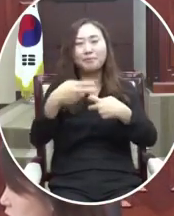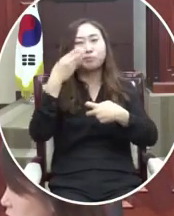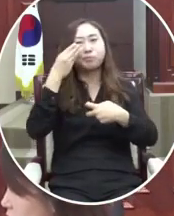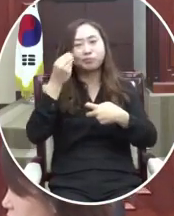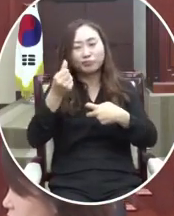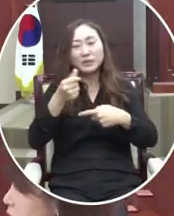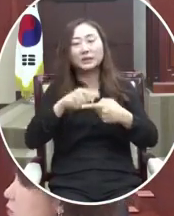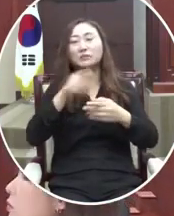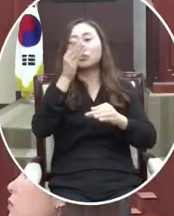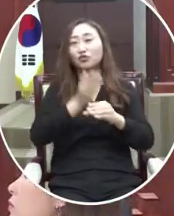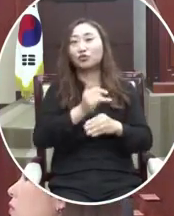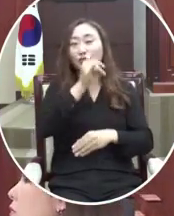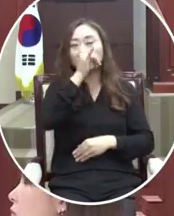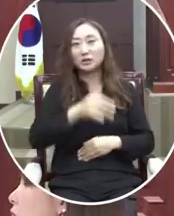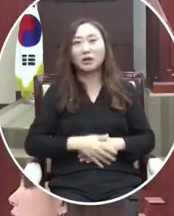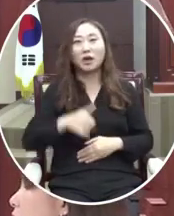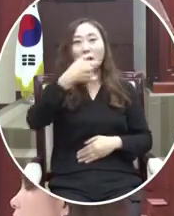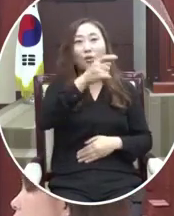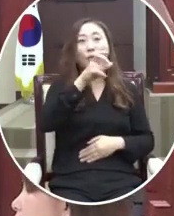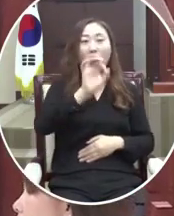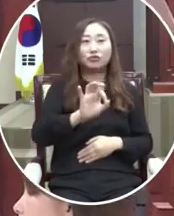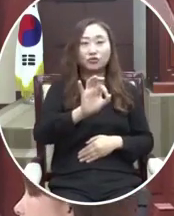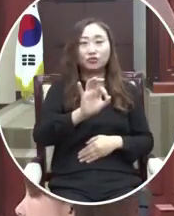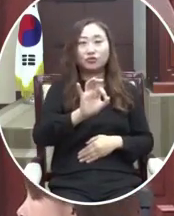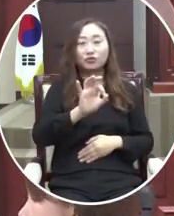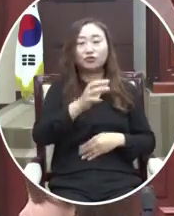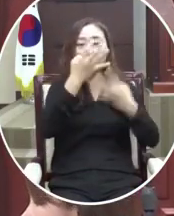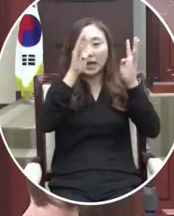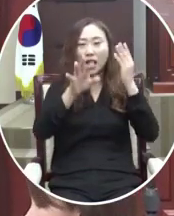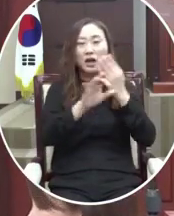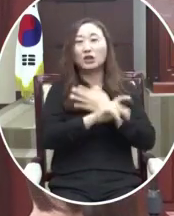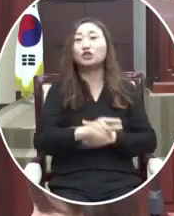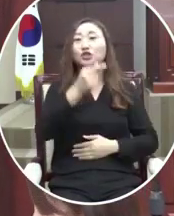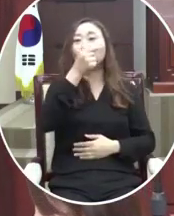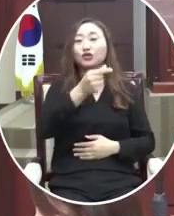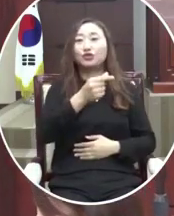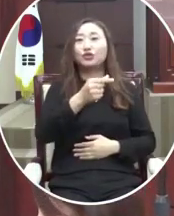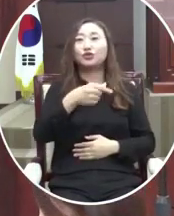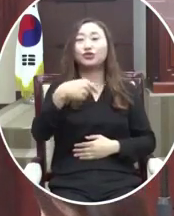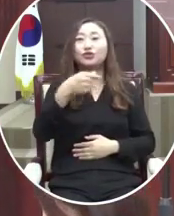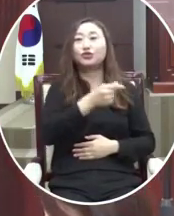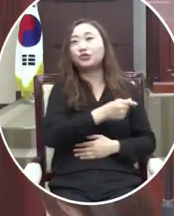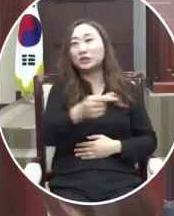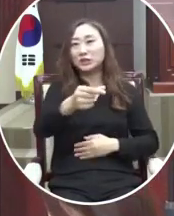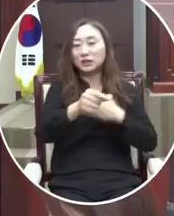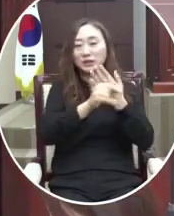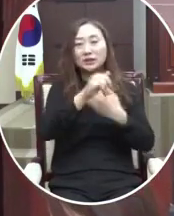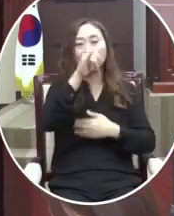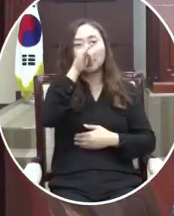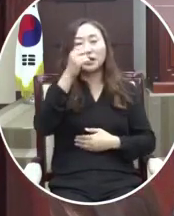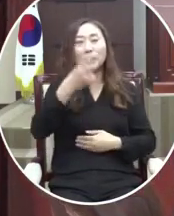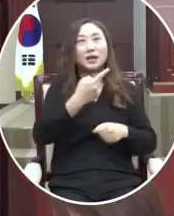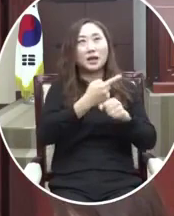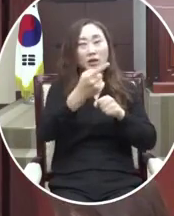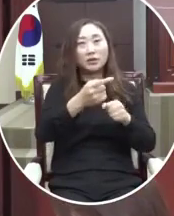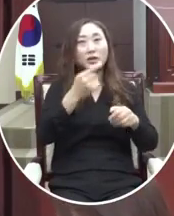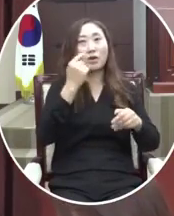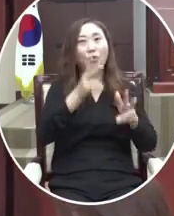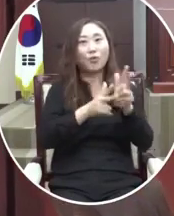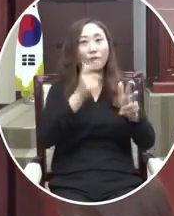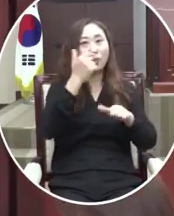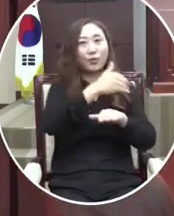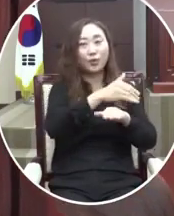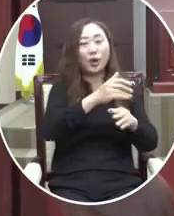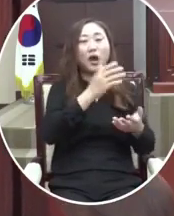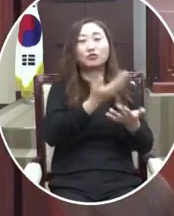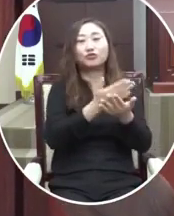있게 진행 중입니다 광운대역을 정치하는 GTX 신호선은 내년 상반기 착공을 앞두고 있고 2021년